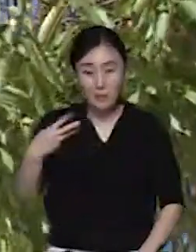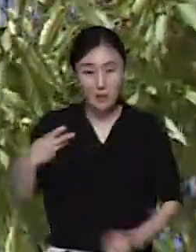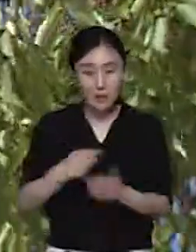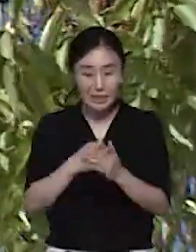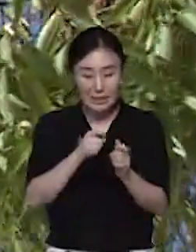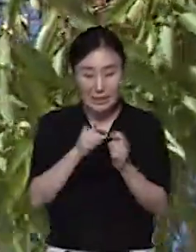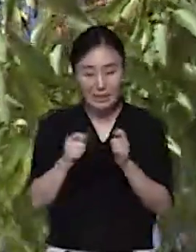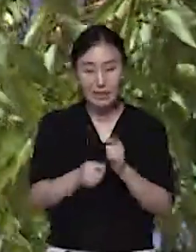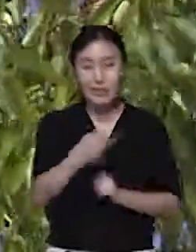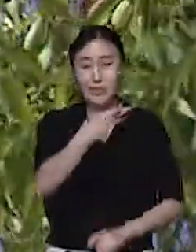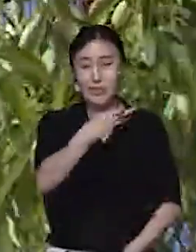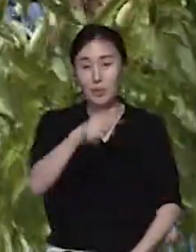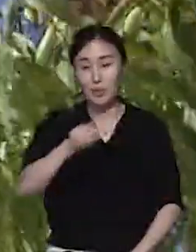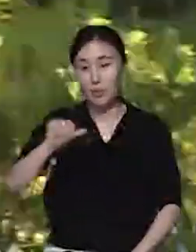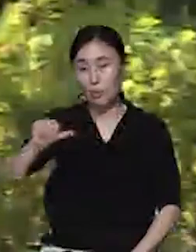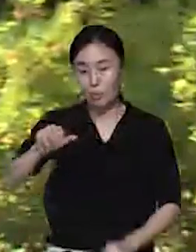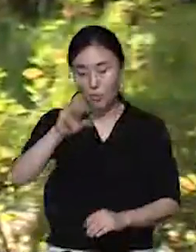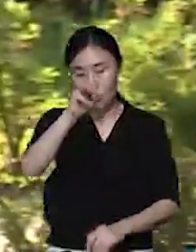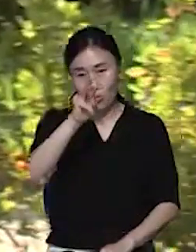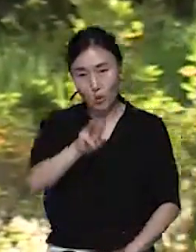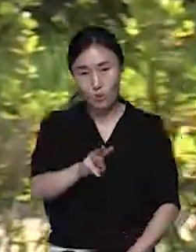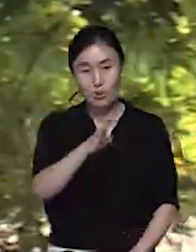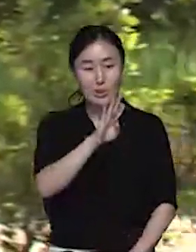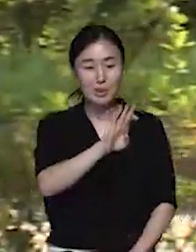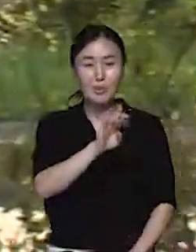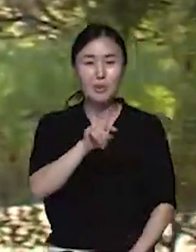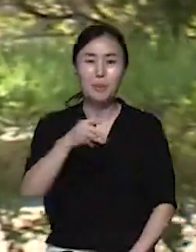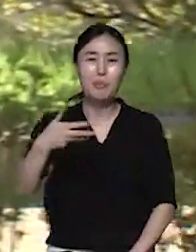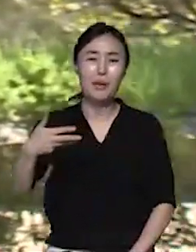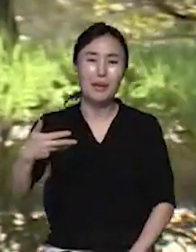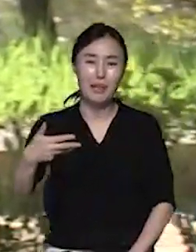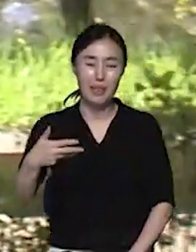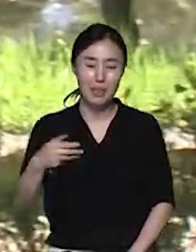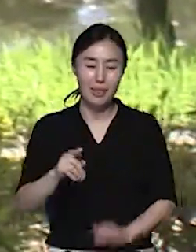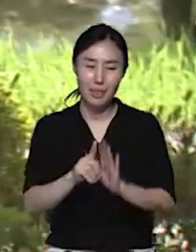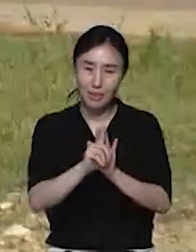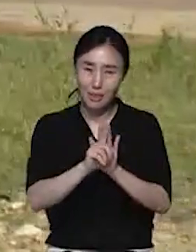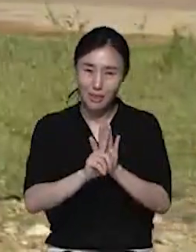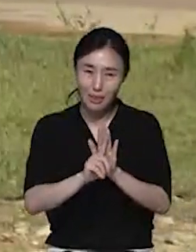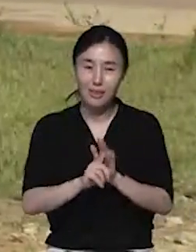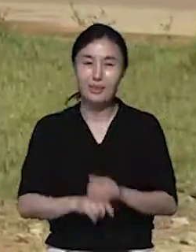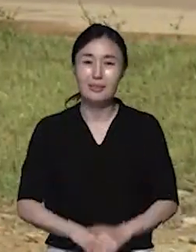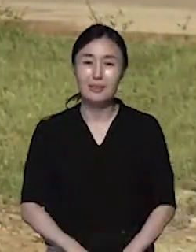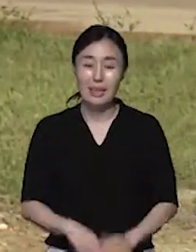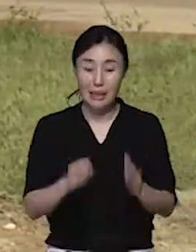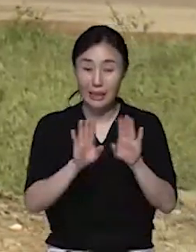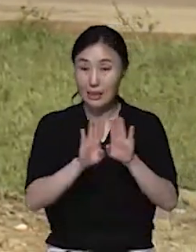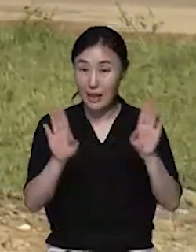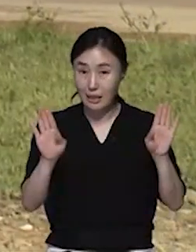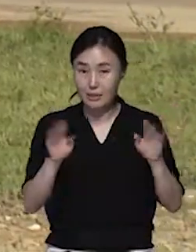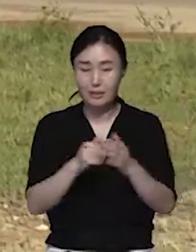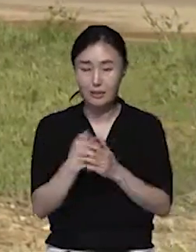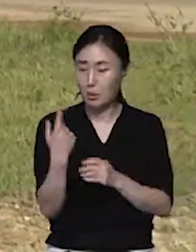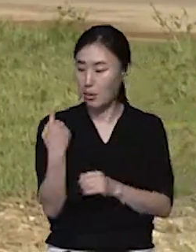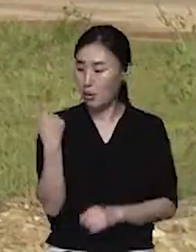장성 13.5도, 광주 14.8도 등을 기록했습니다. 한낮 기온도